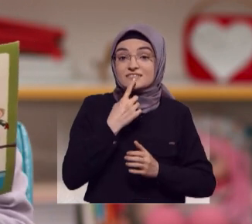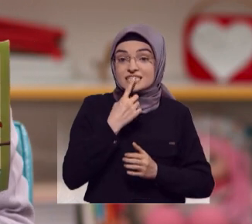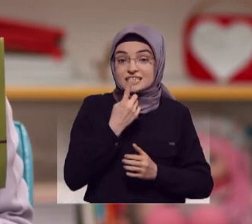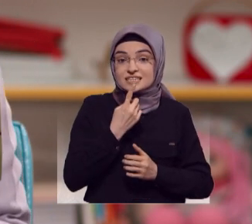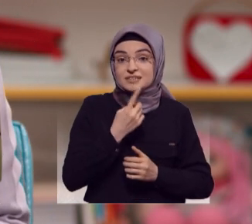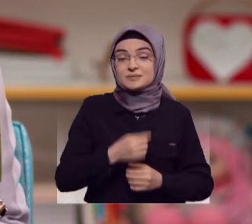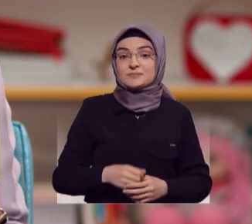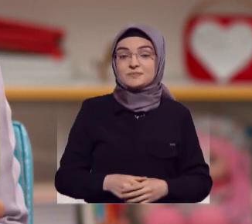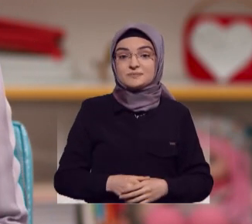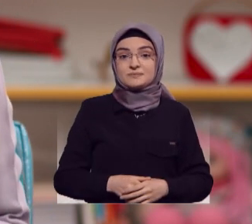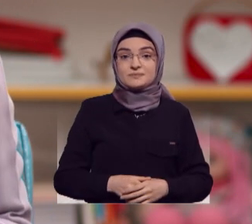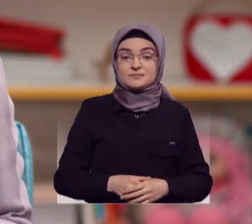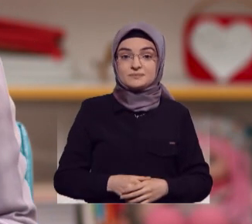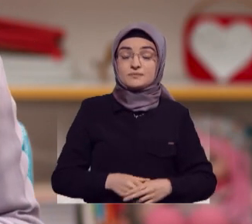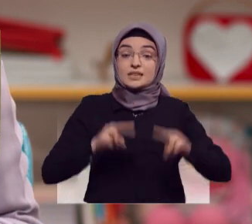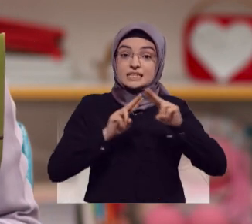fıstık.